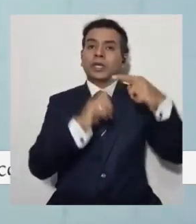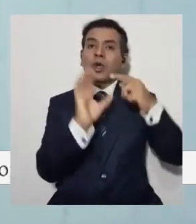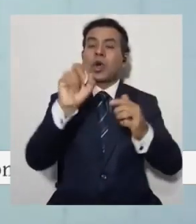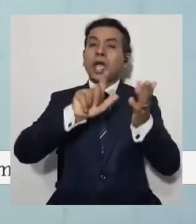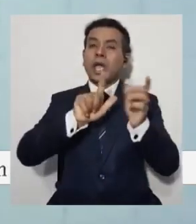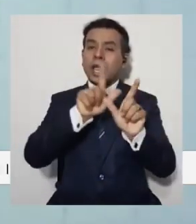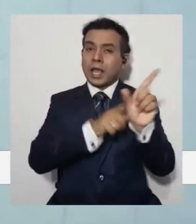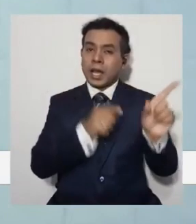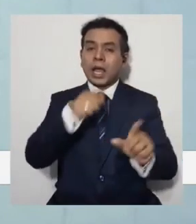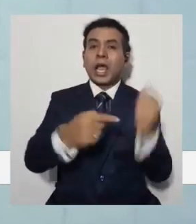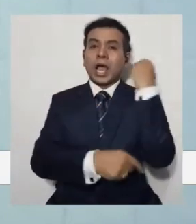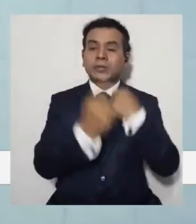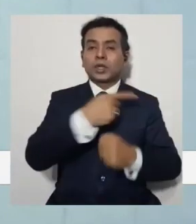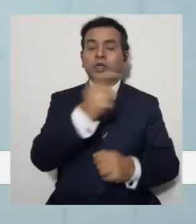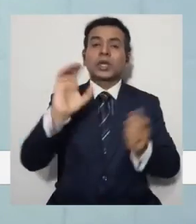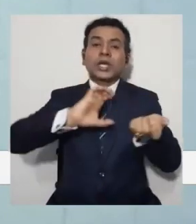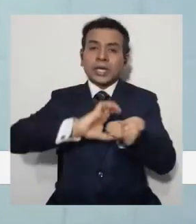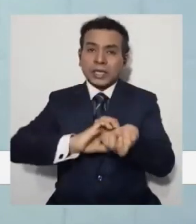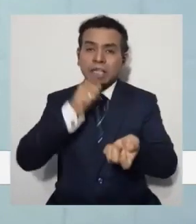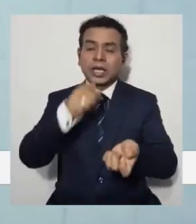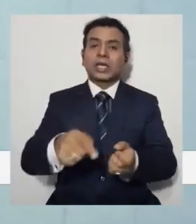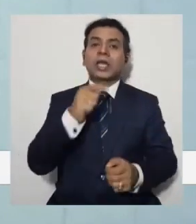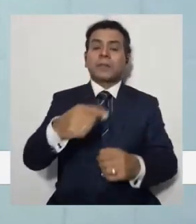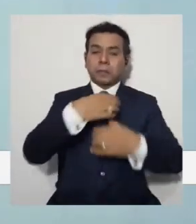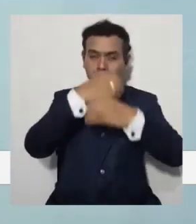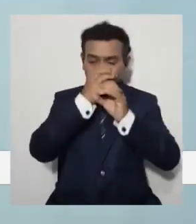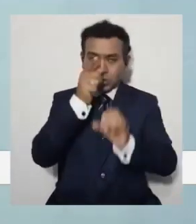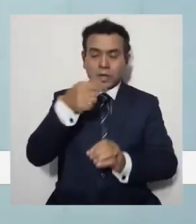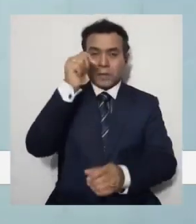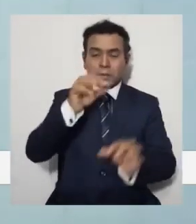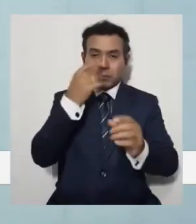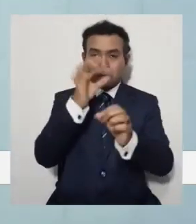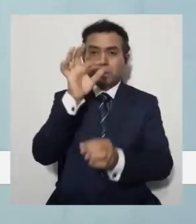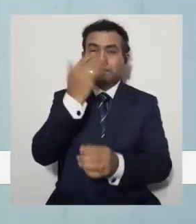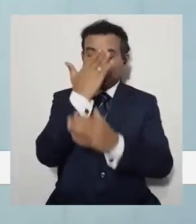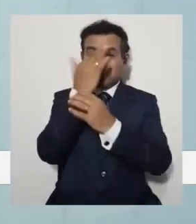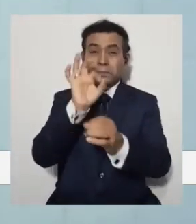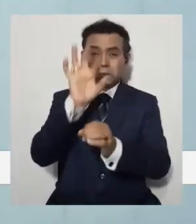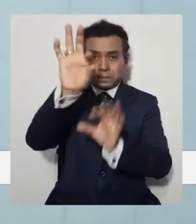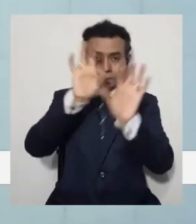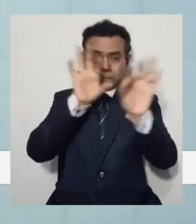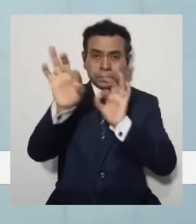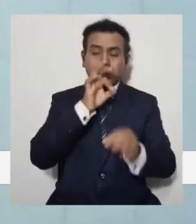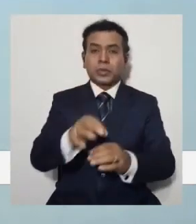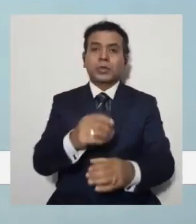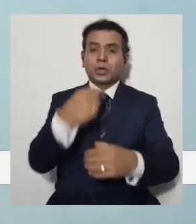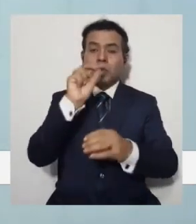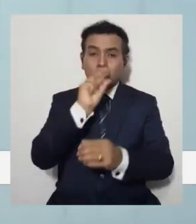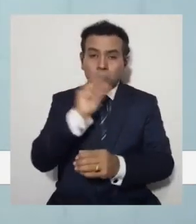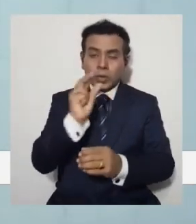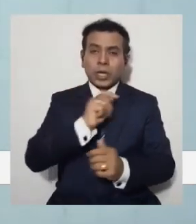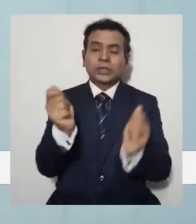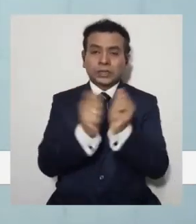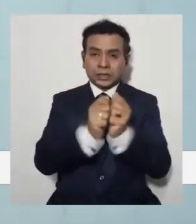প্রসেসিং এবং RT-PCR এর মাধ্যমে কোভিড-19 টেস্ট সম্পাদন করার বিষয়ে প্রশিক্ষণ দিয়েছেন এবং প্রশিক্ষণ সম্পাদন